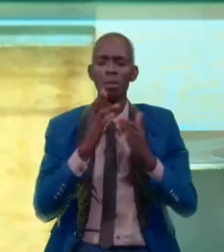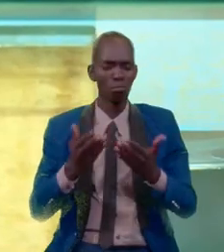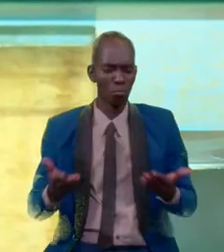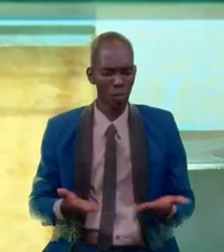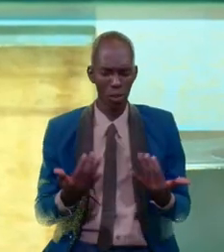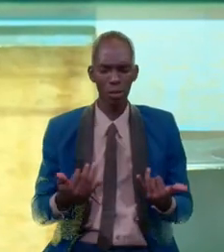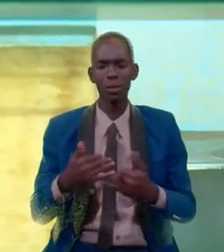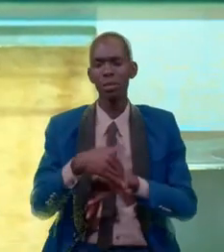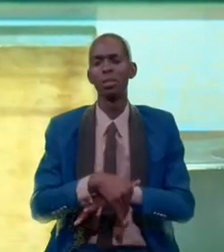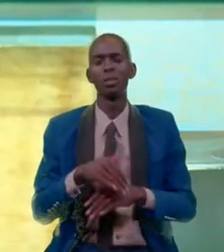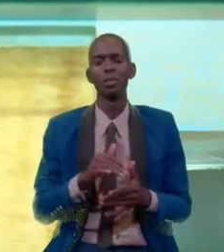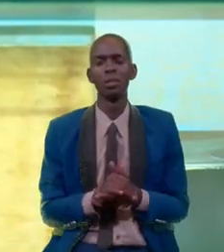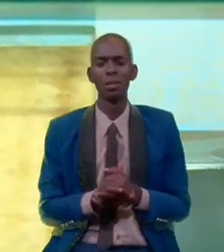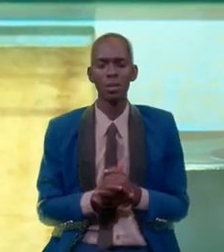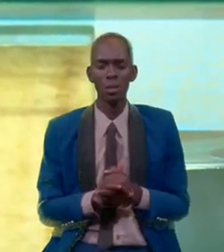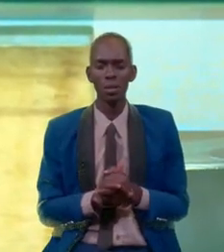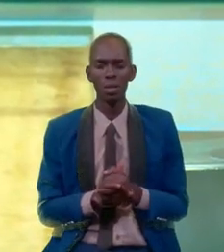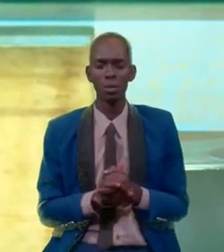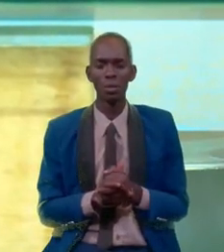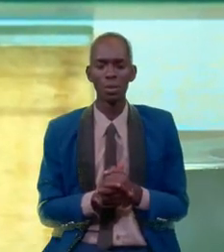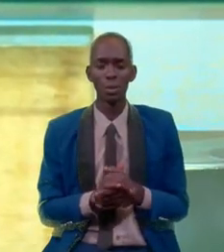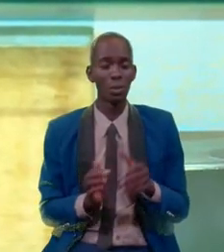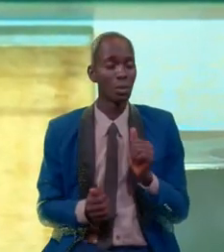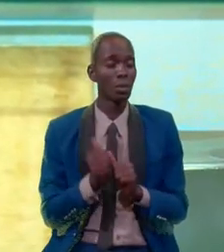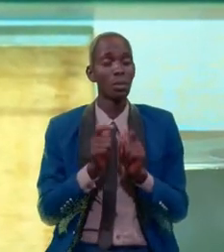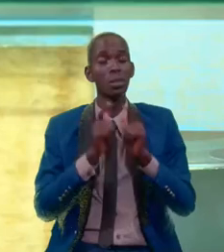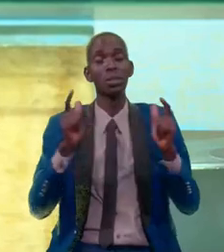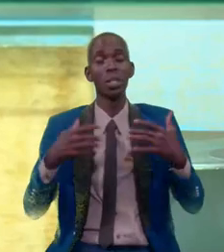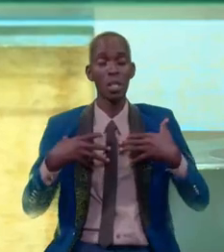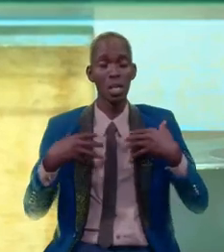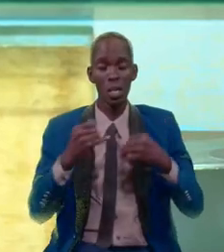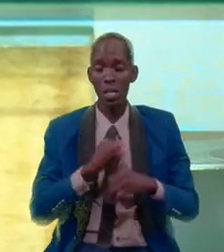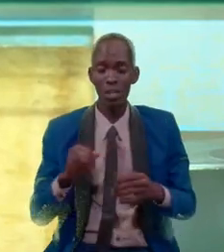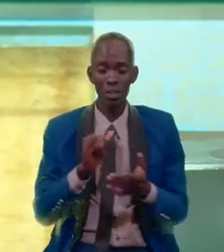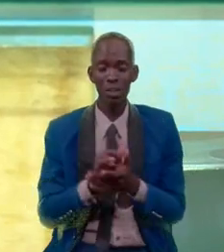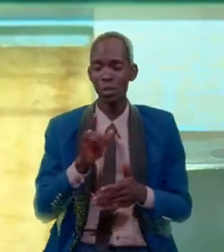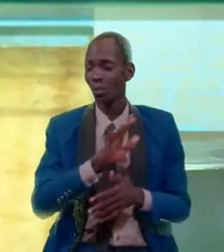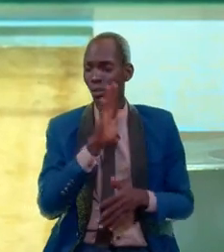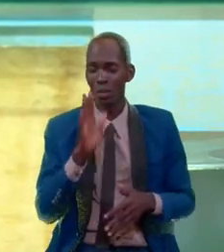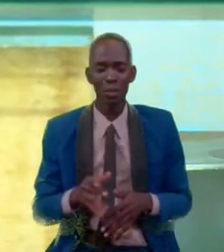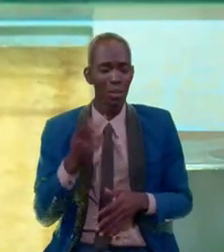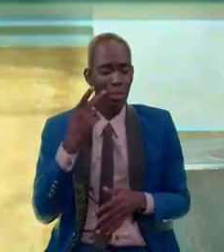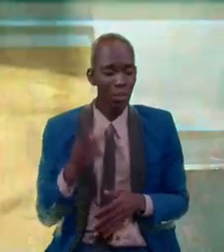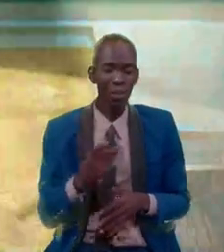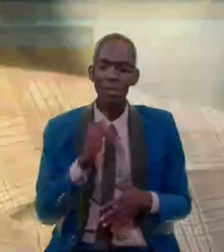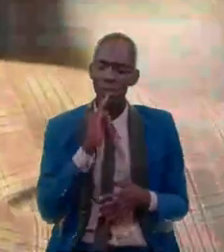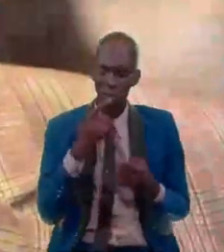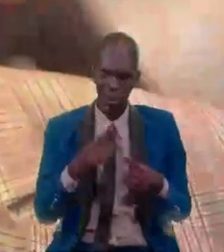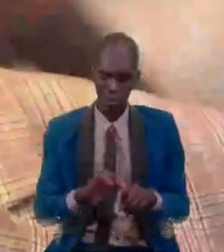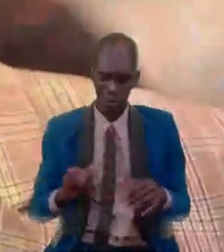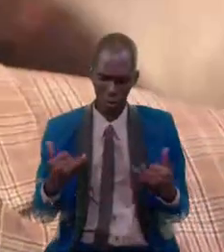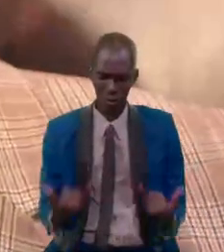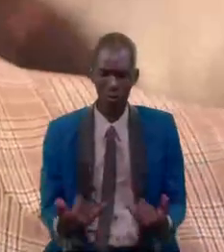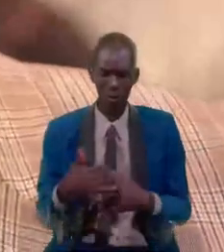Les plus grandes merveilles sont là ce soir. Les plus grandes guérisons